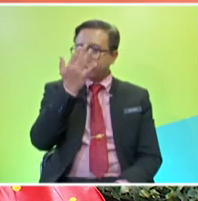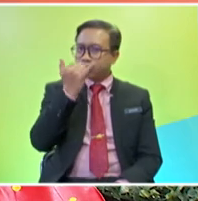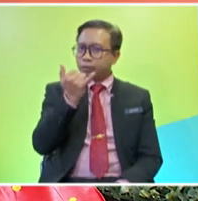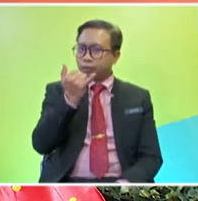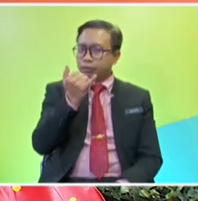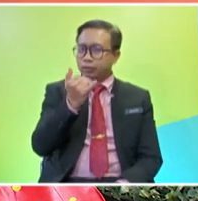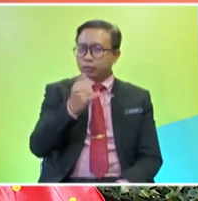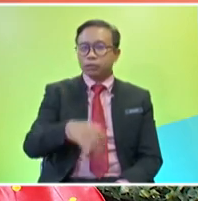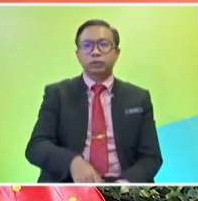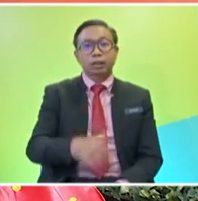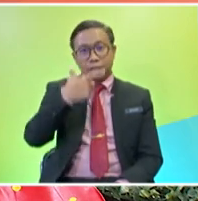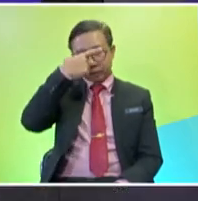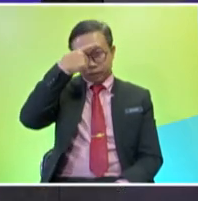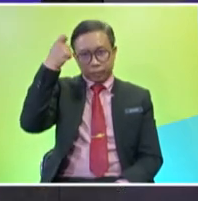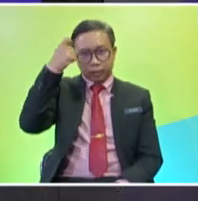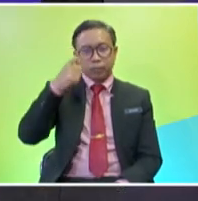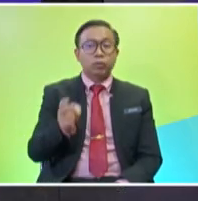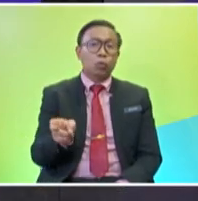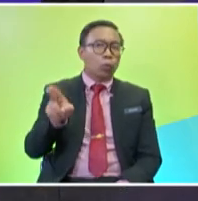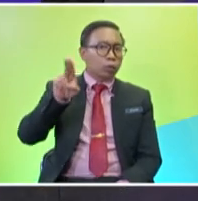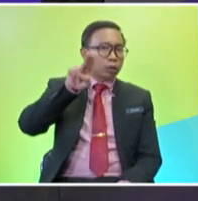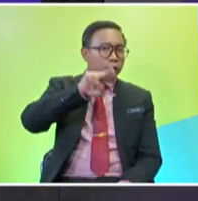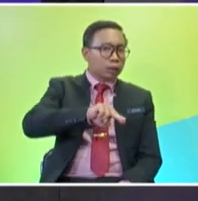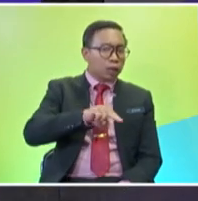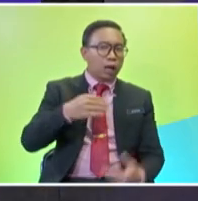ya betul betul